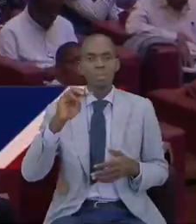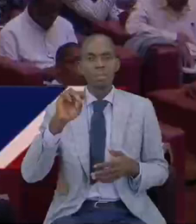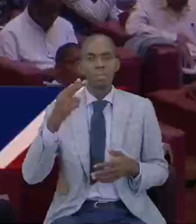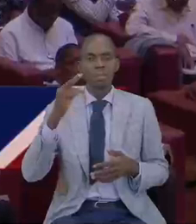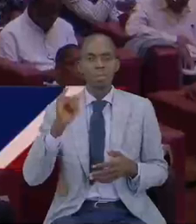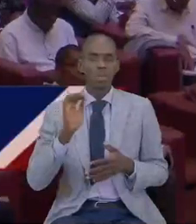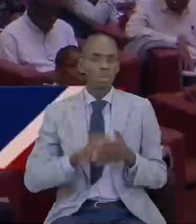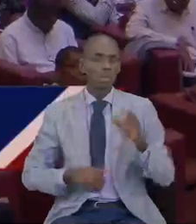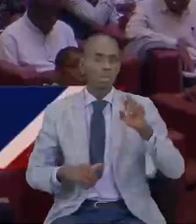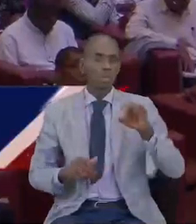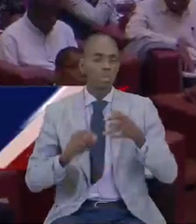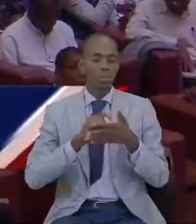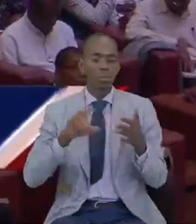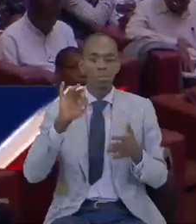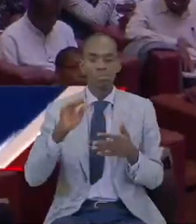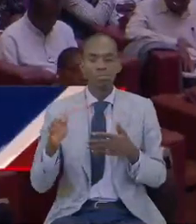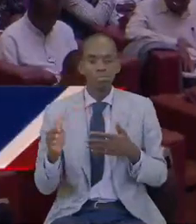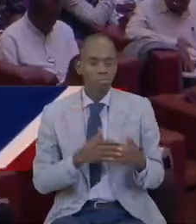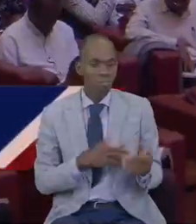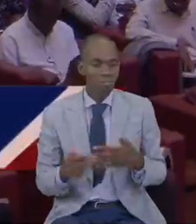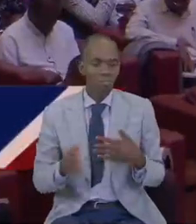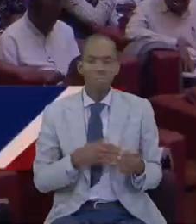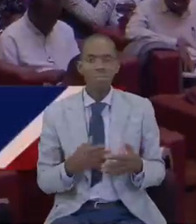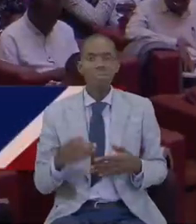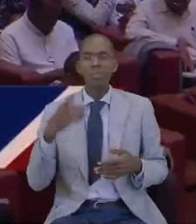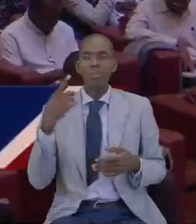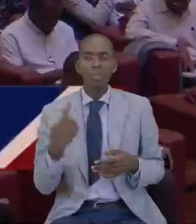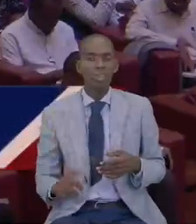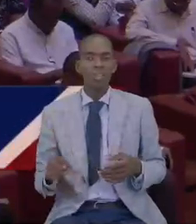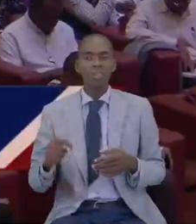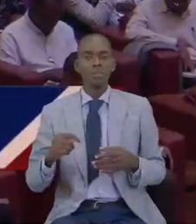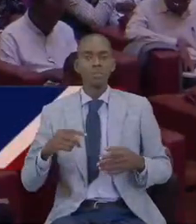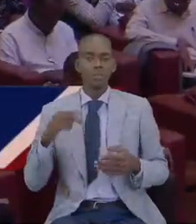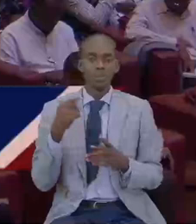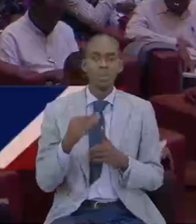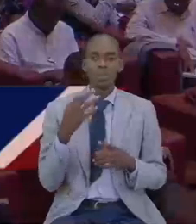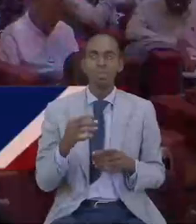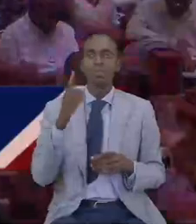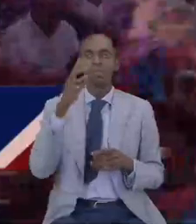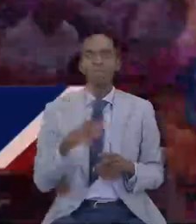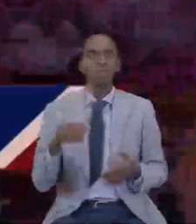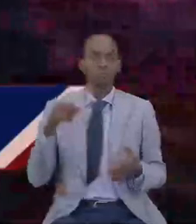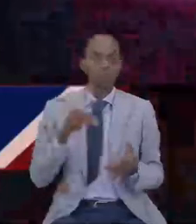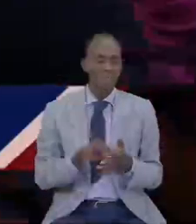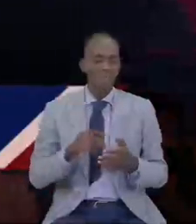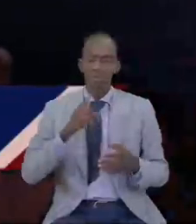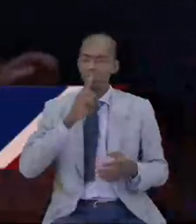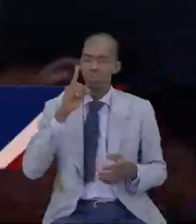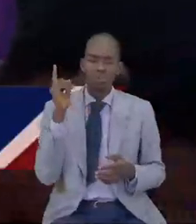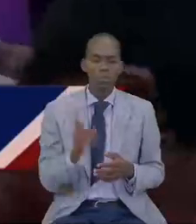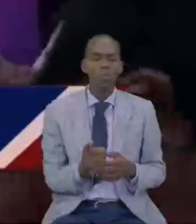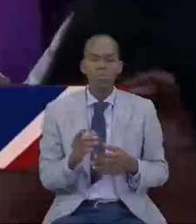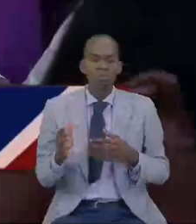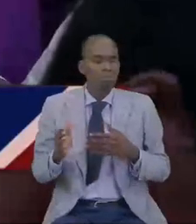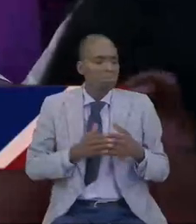19. Néanmoins, le solide fondement de Dieu reste solide. Néanmoins, le solide fondement